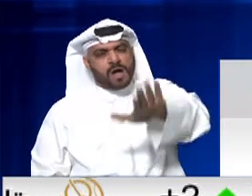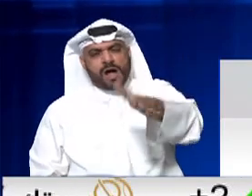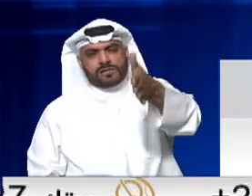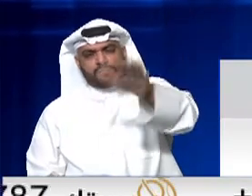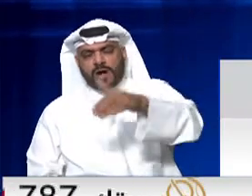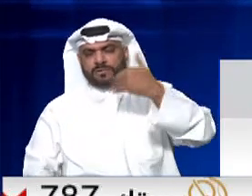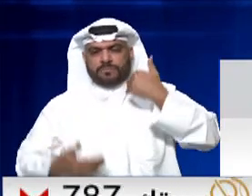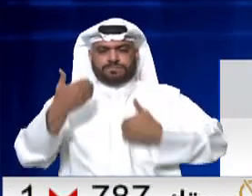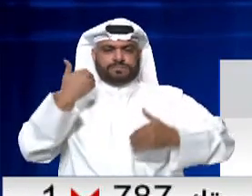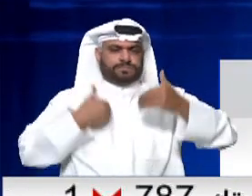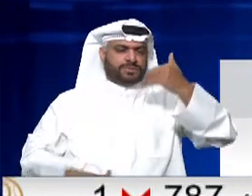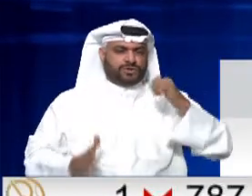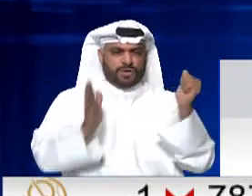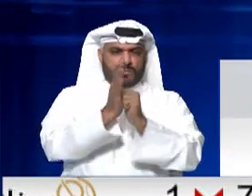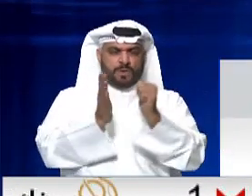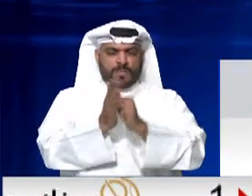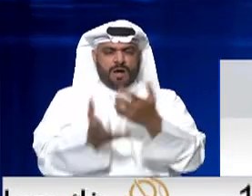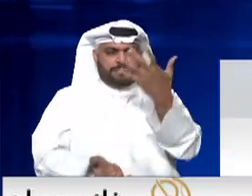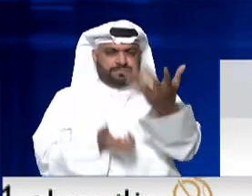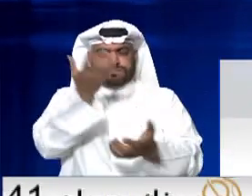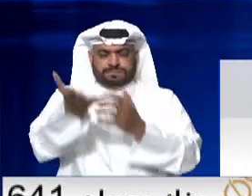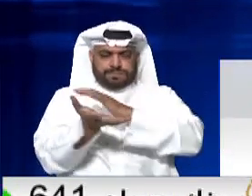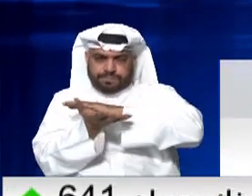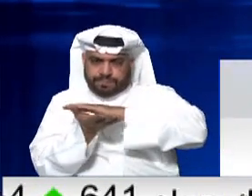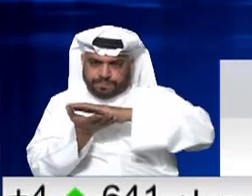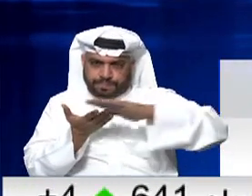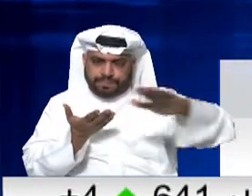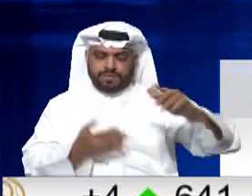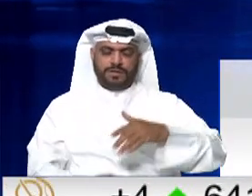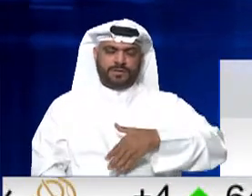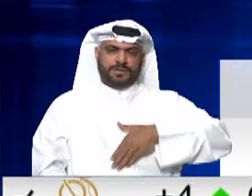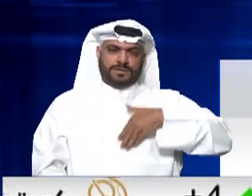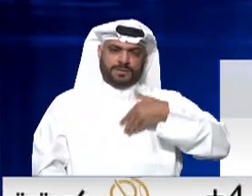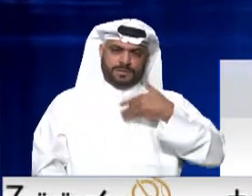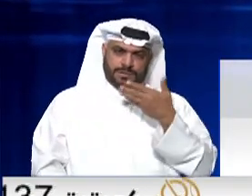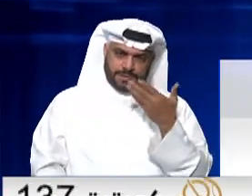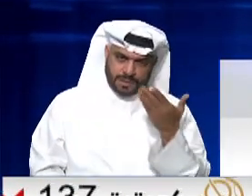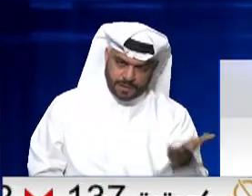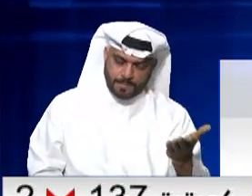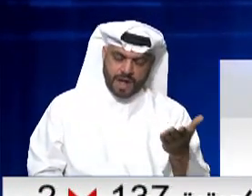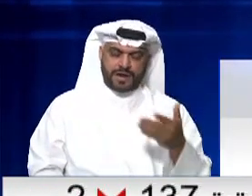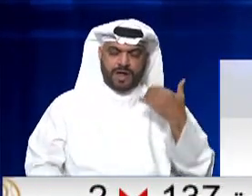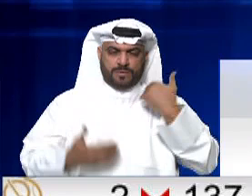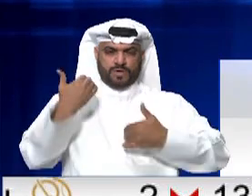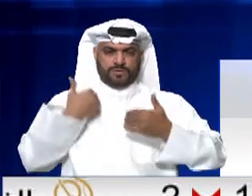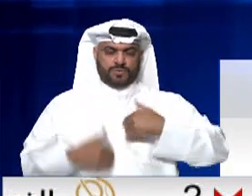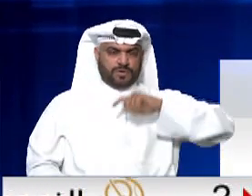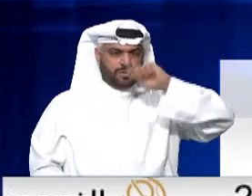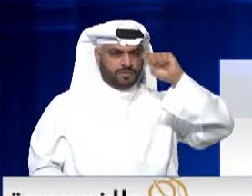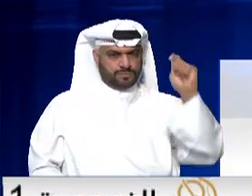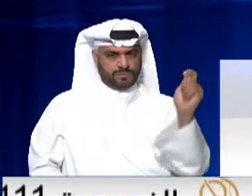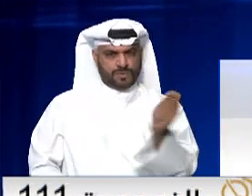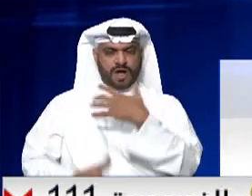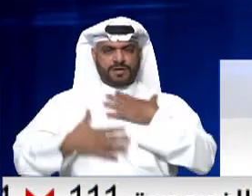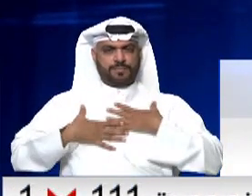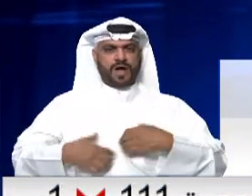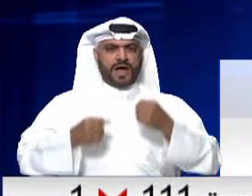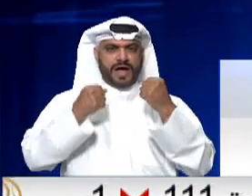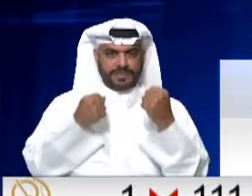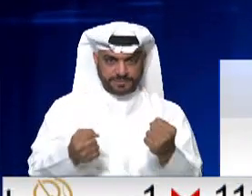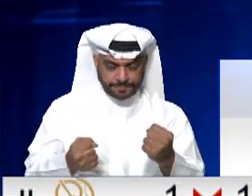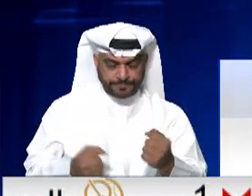وتدمير للمرافق العامه والممتلكات راجيا اسمه رعاه الله للمصابين سرعه الشفاء والعافيه